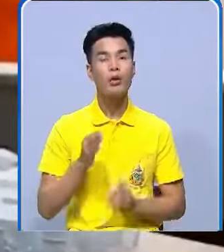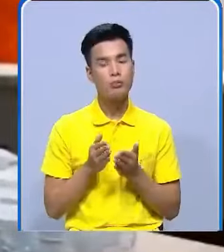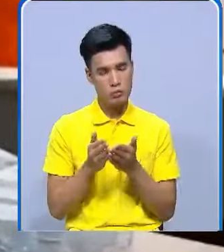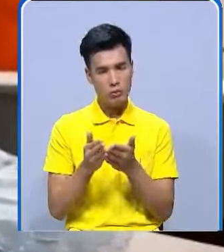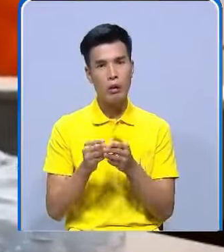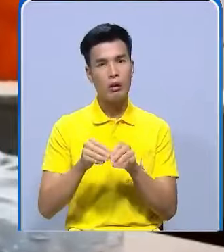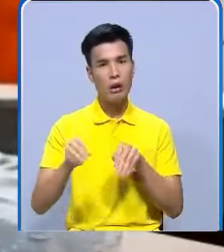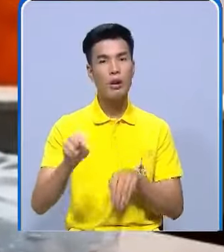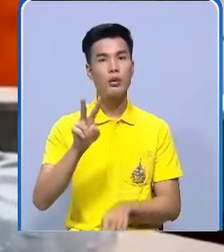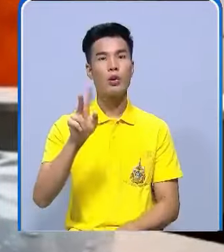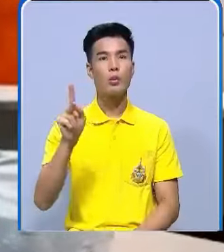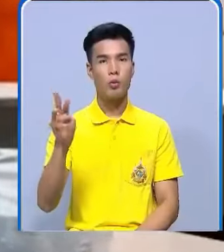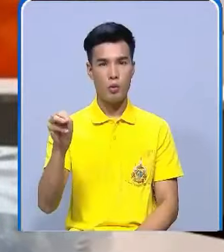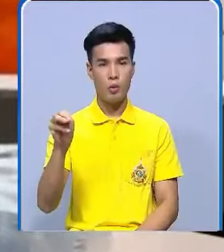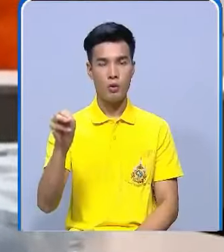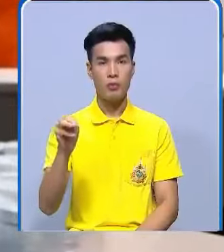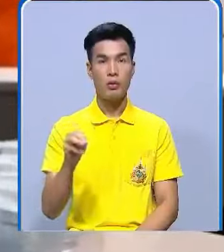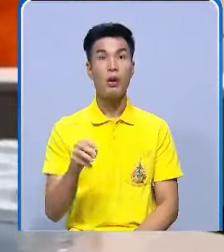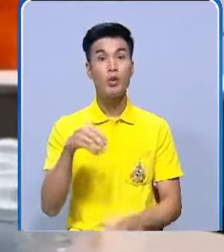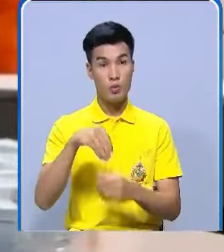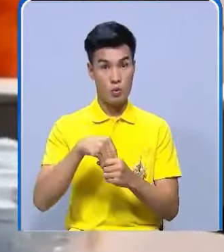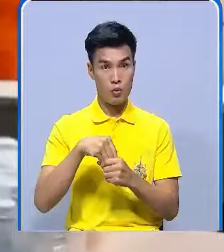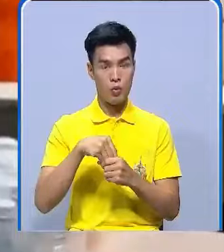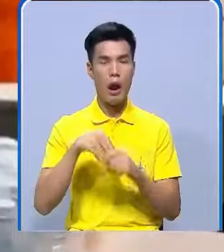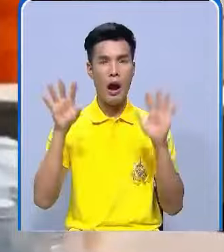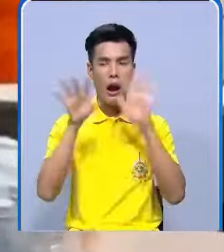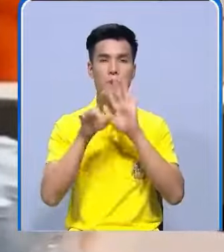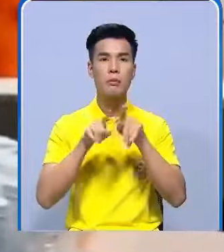2กิโลเพราะนั้นที่อยู่กันเนี่ย